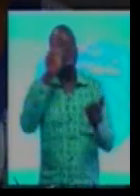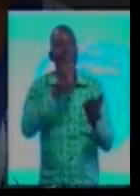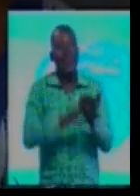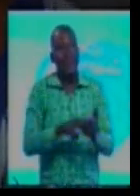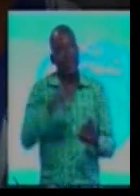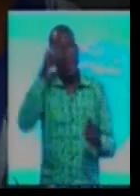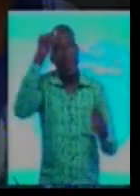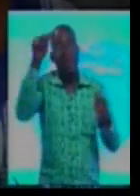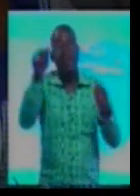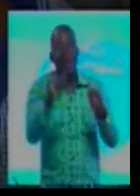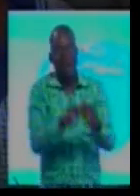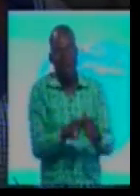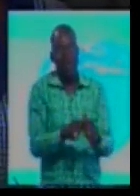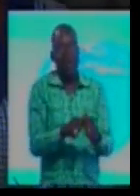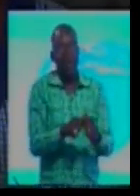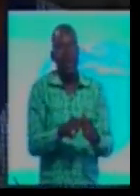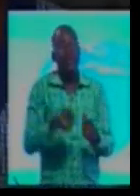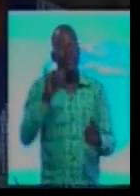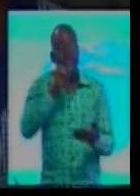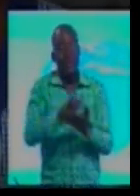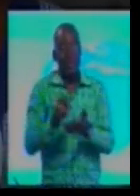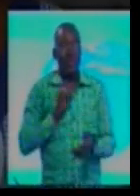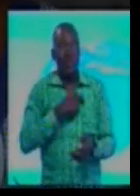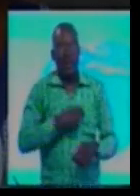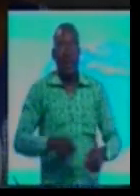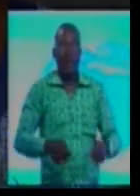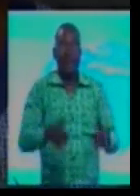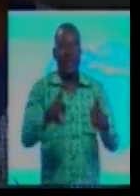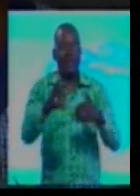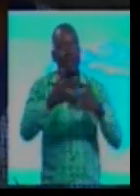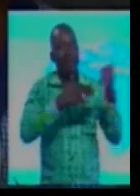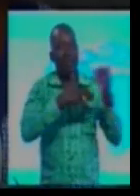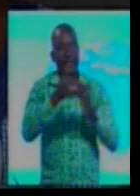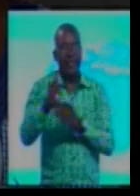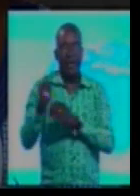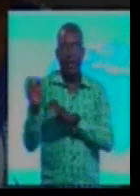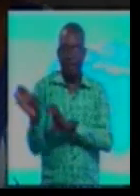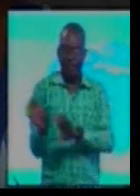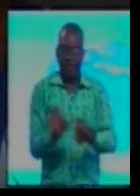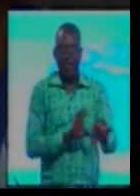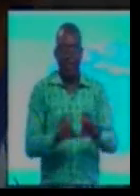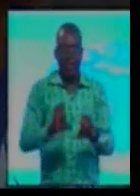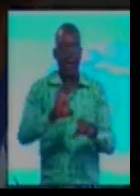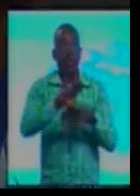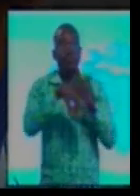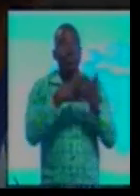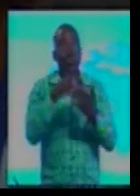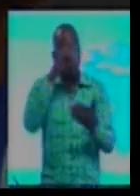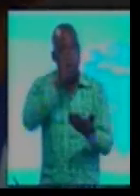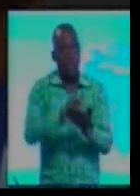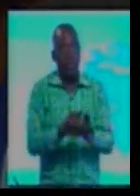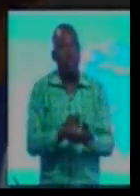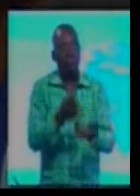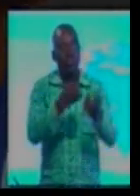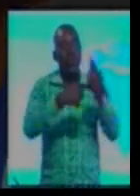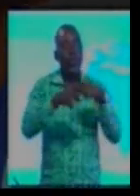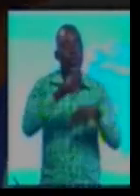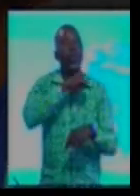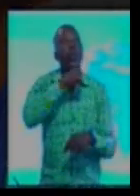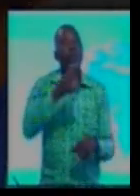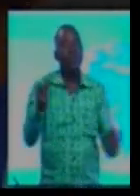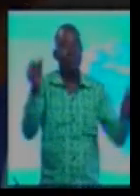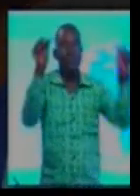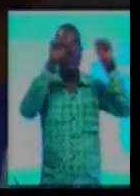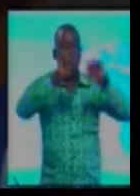d'accord ou désaccord, ce quoi nous allons aller très rapidement, afin donc de faire en sorte que nous ne retombions pas dans une